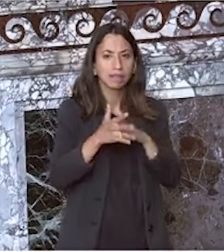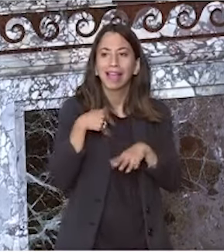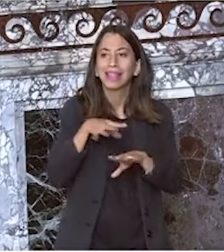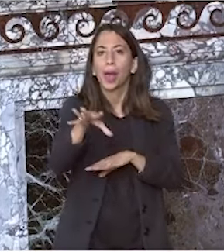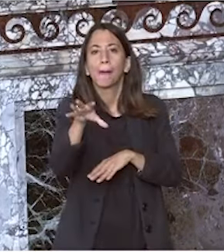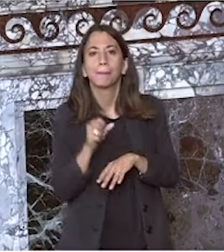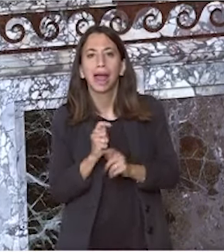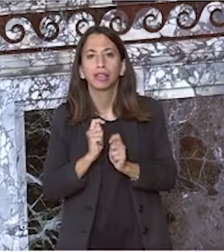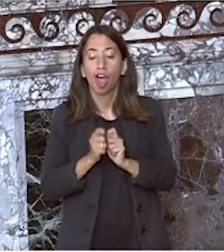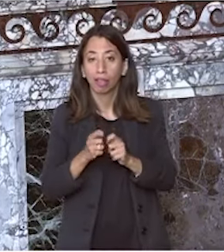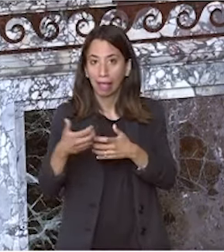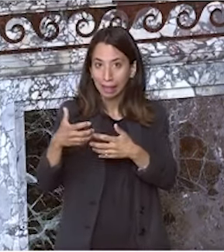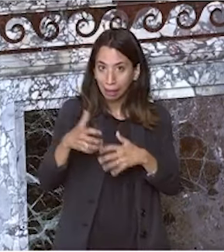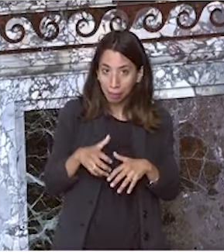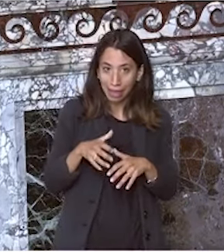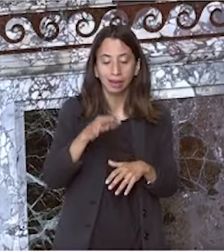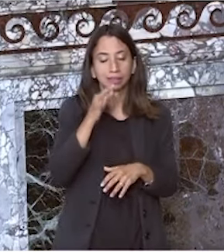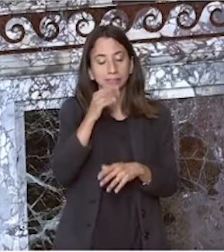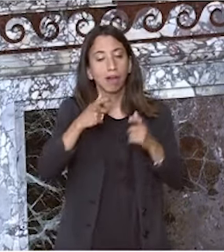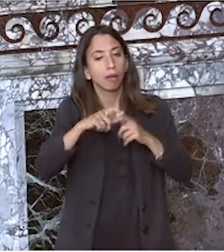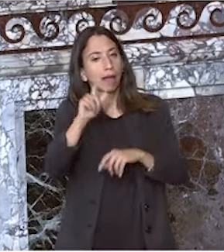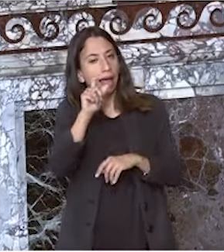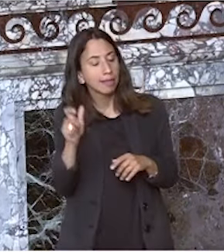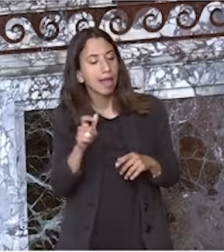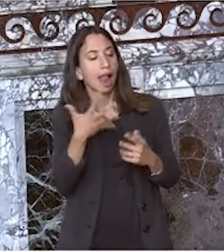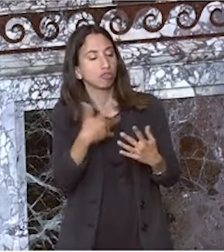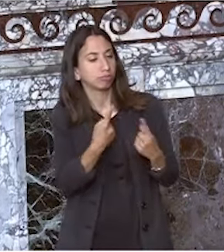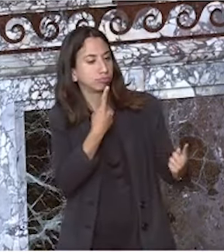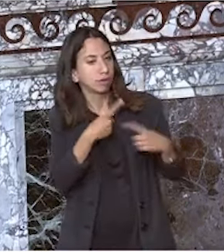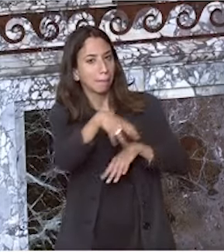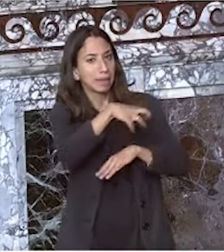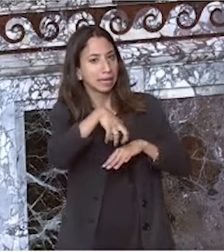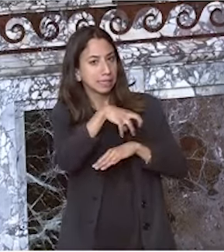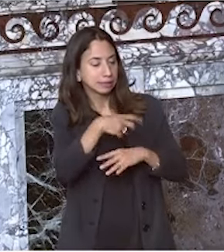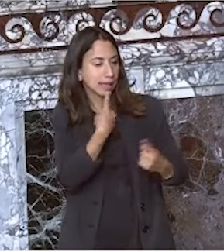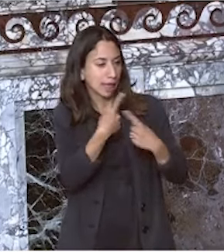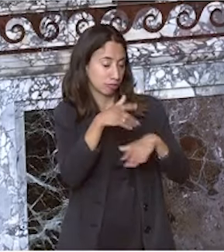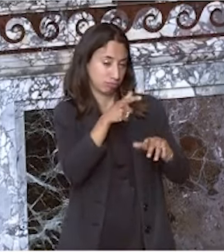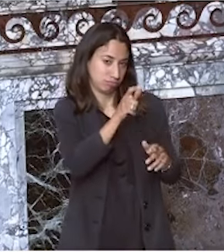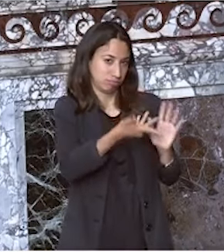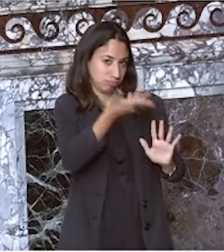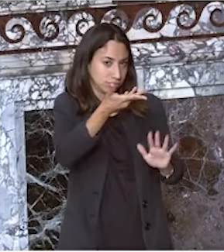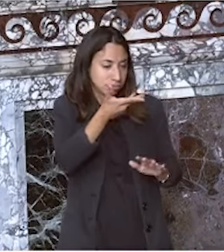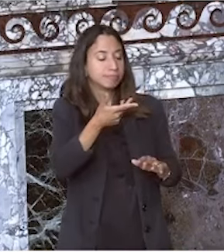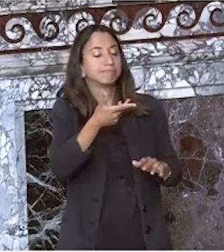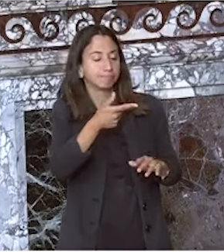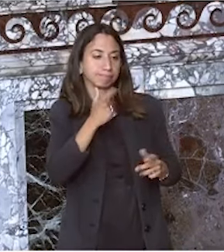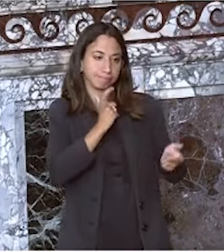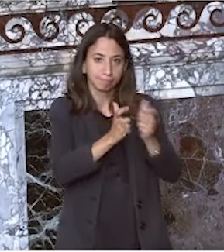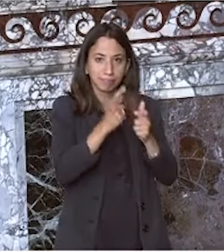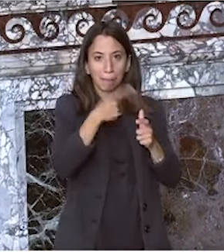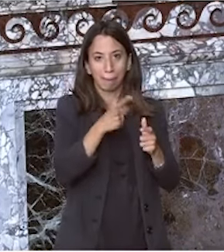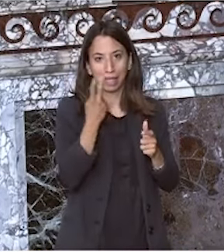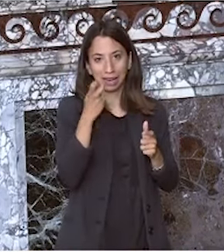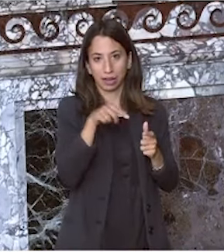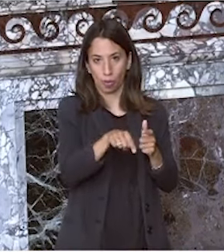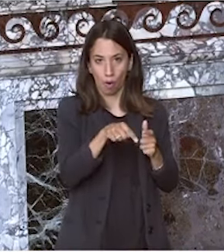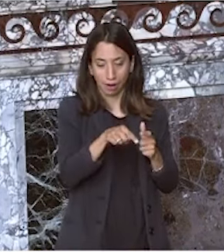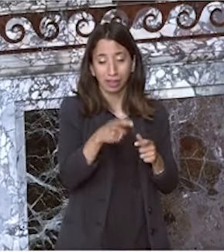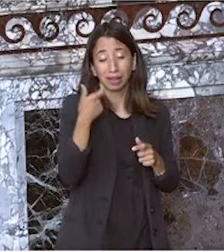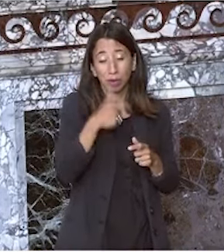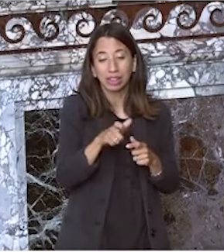tavolo di confronto con i ministeri competenti e i principali operatori. Abbiamo inoltre rafforzato il nostro impegno nell'ambito della Cash